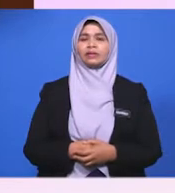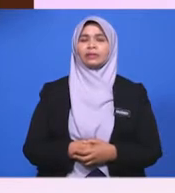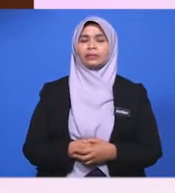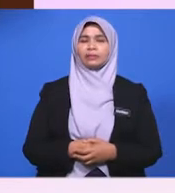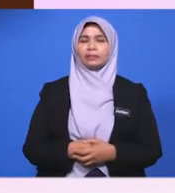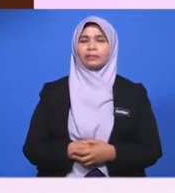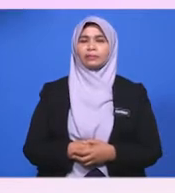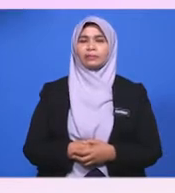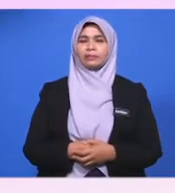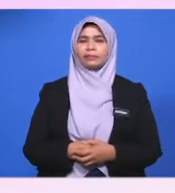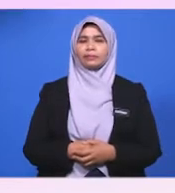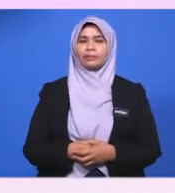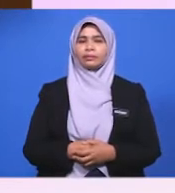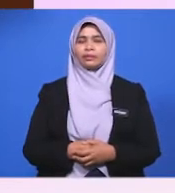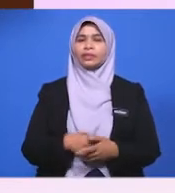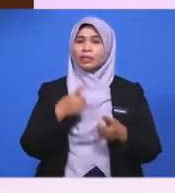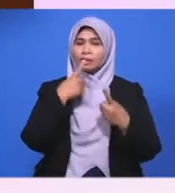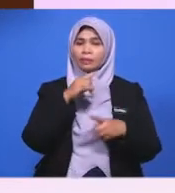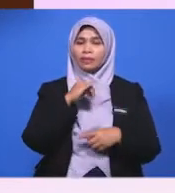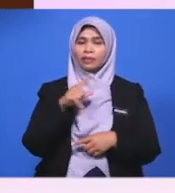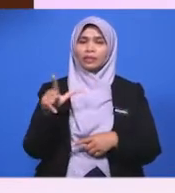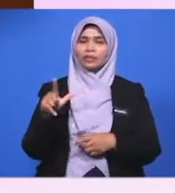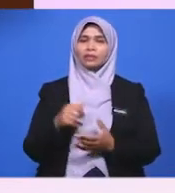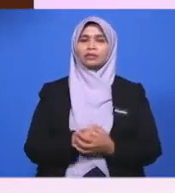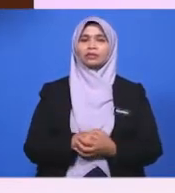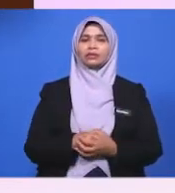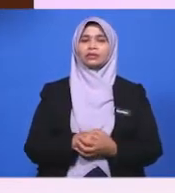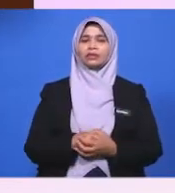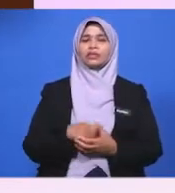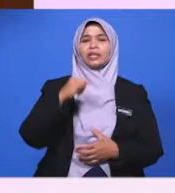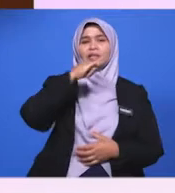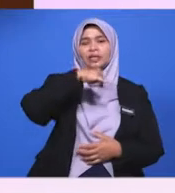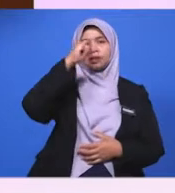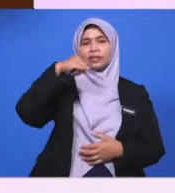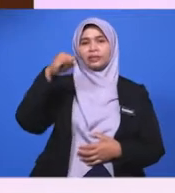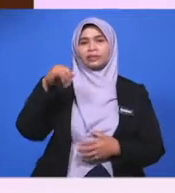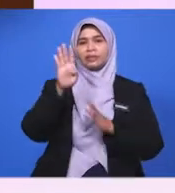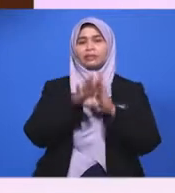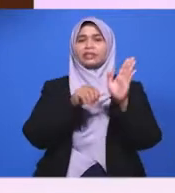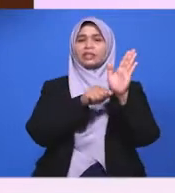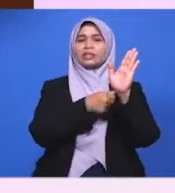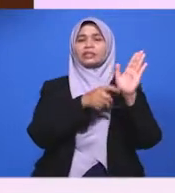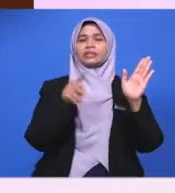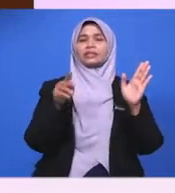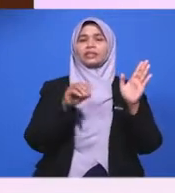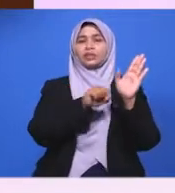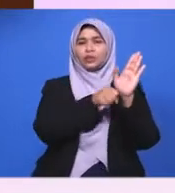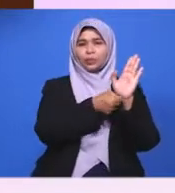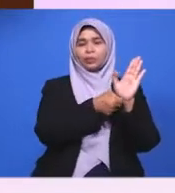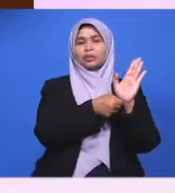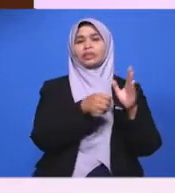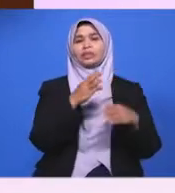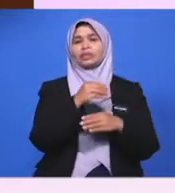secukupnya. Jawapannya ialah industri berasaskan sumber